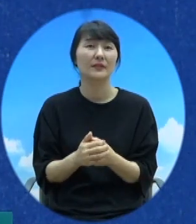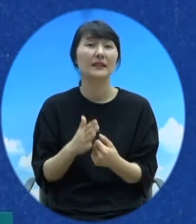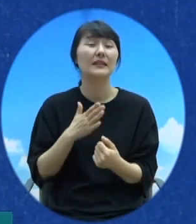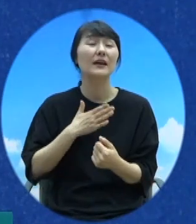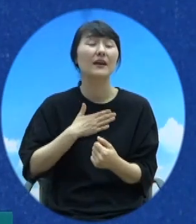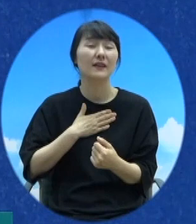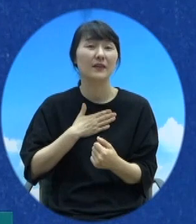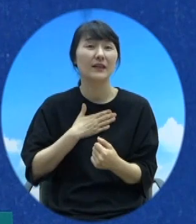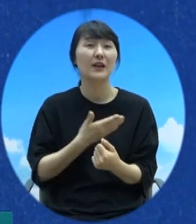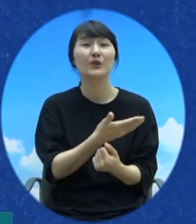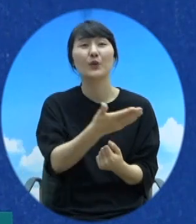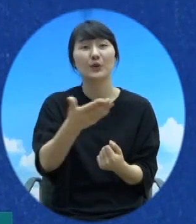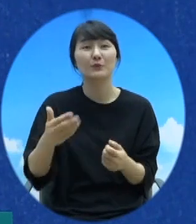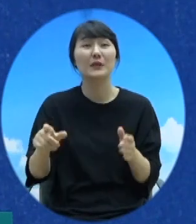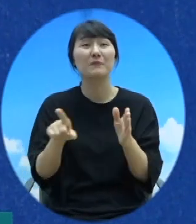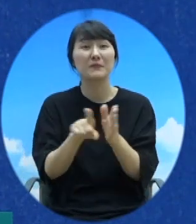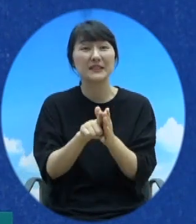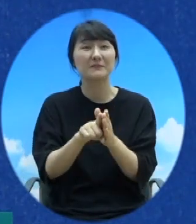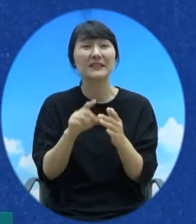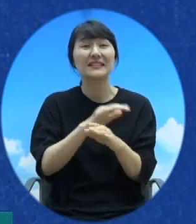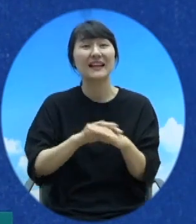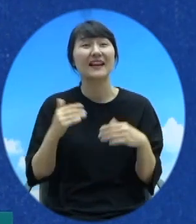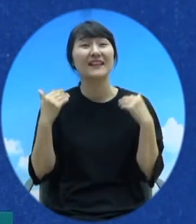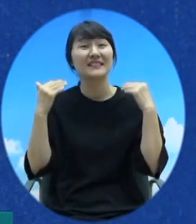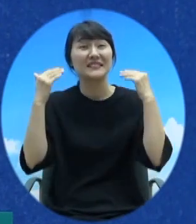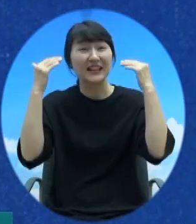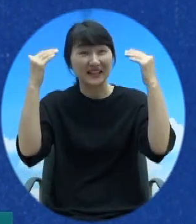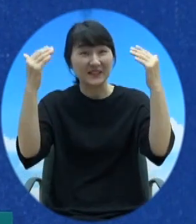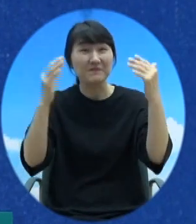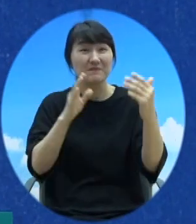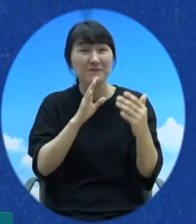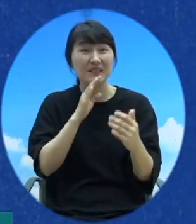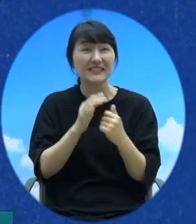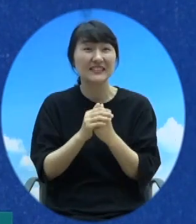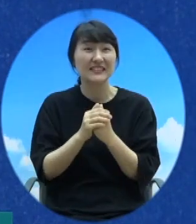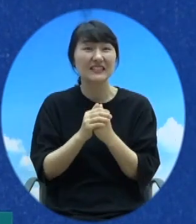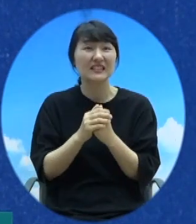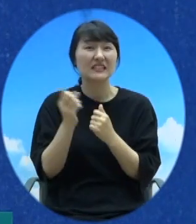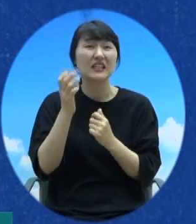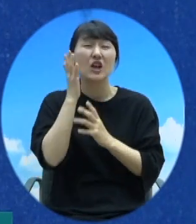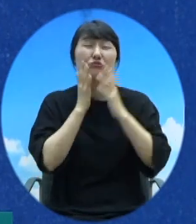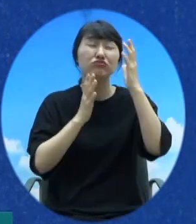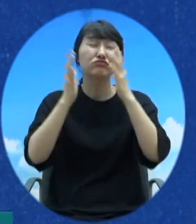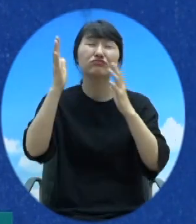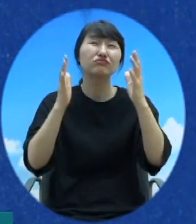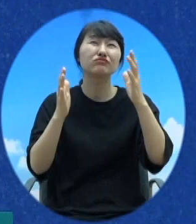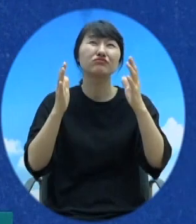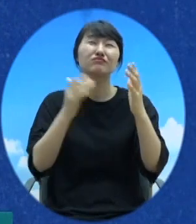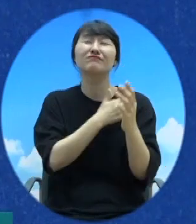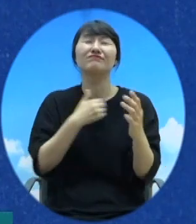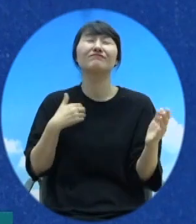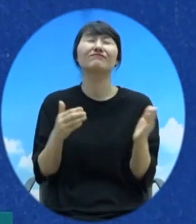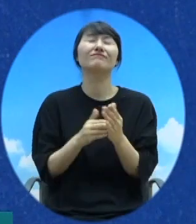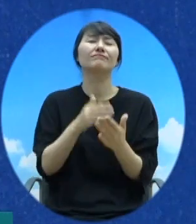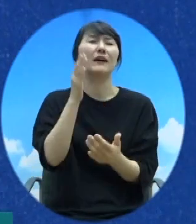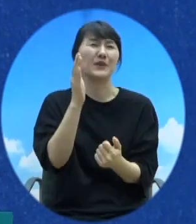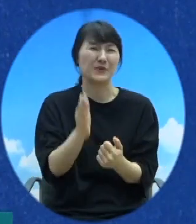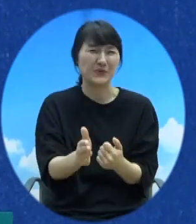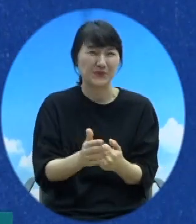저와 여러분의 믿음이 자라되 무성한 풀로만 자라지 마시고